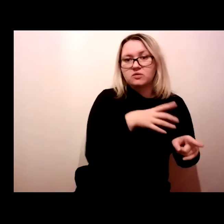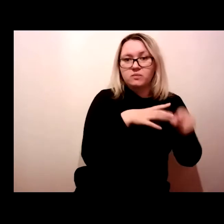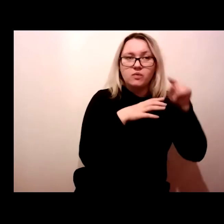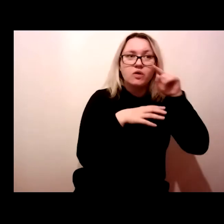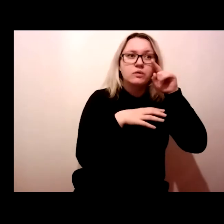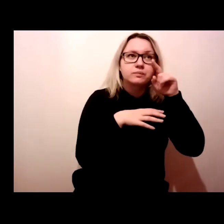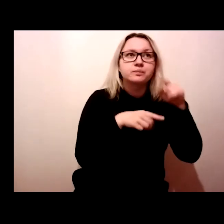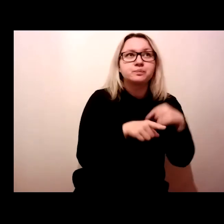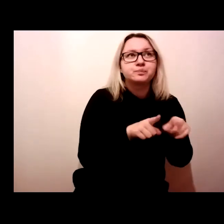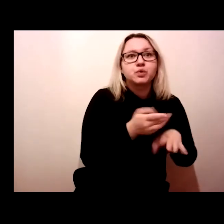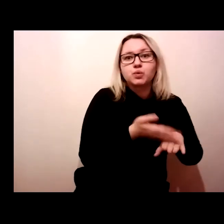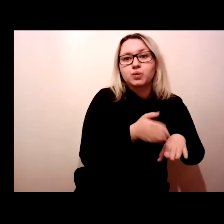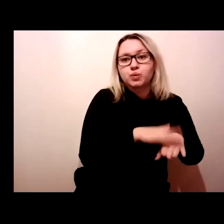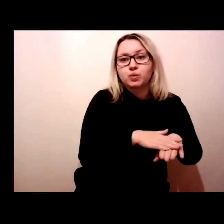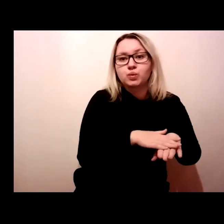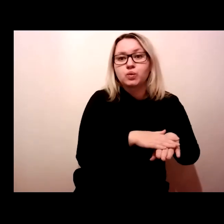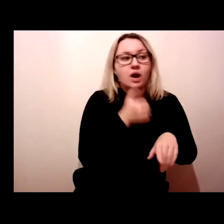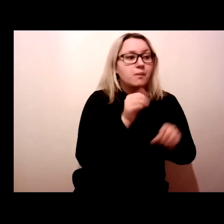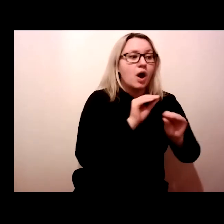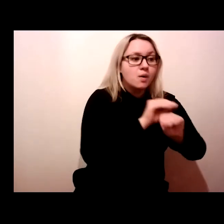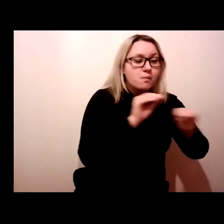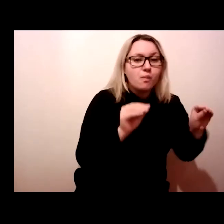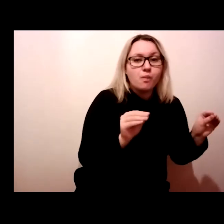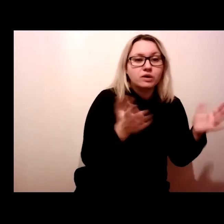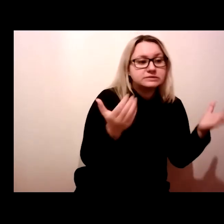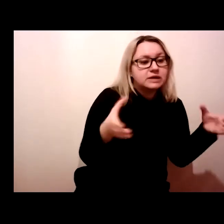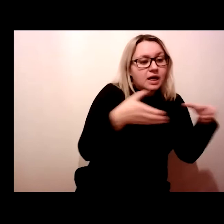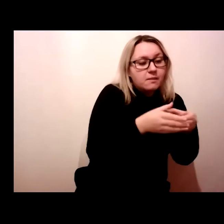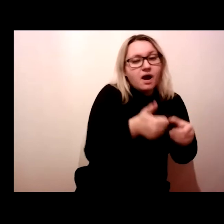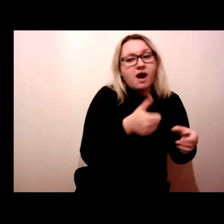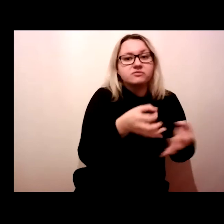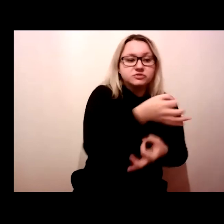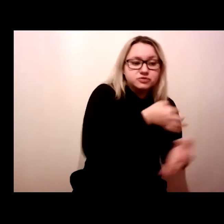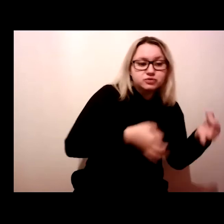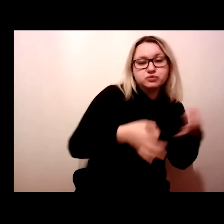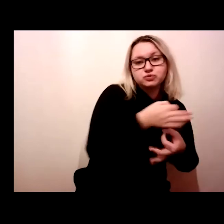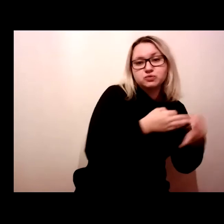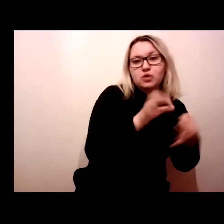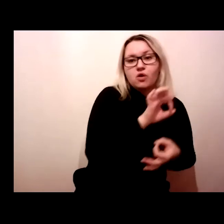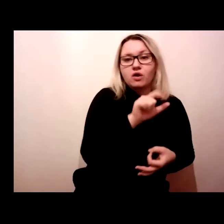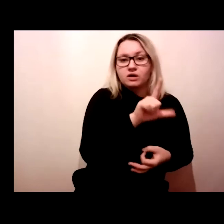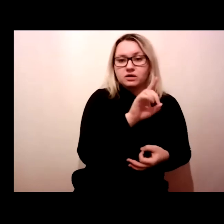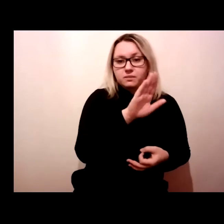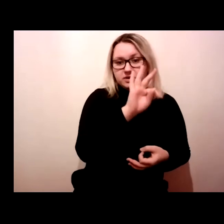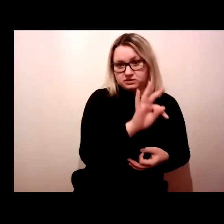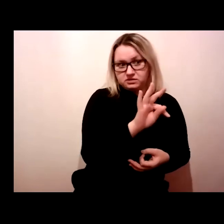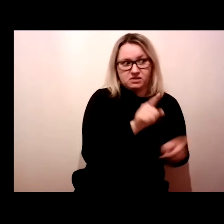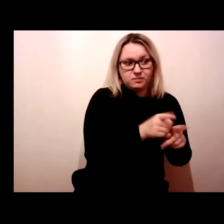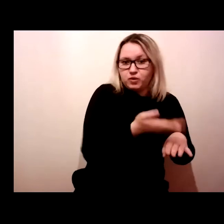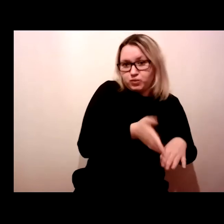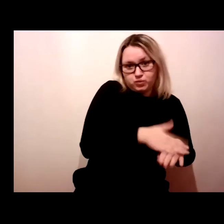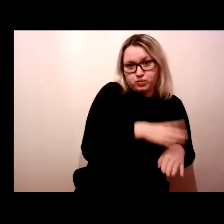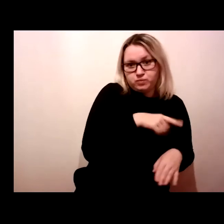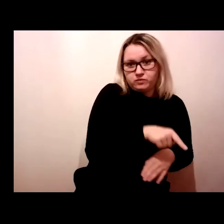buvo know less about surinkti LGBT mokytojus and į have diskusiją LGBT less klausimais. Tai netgi